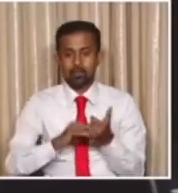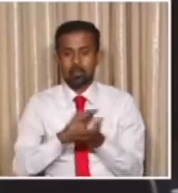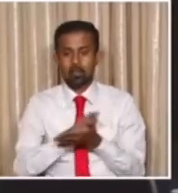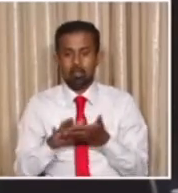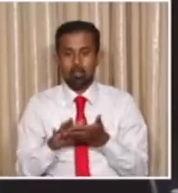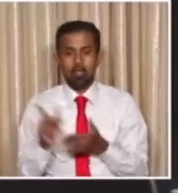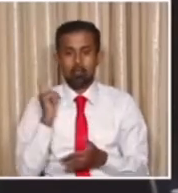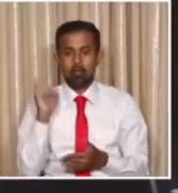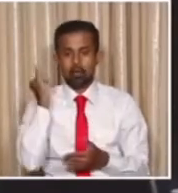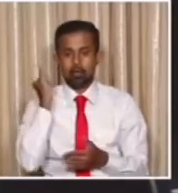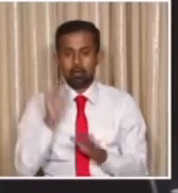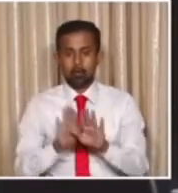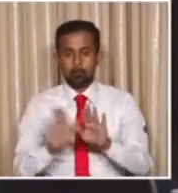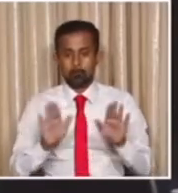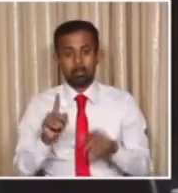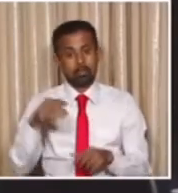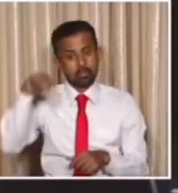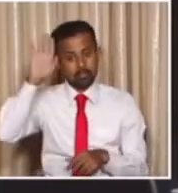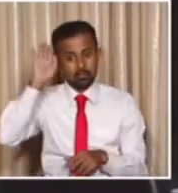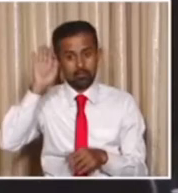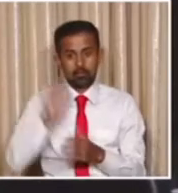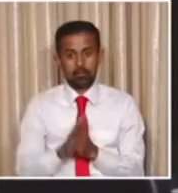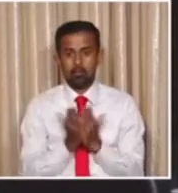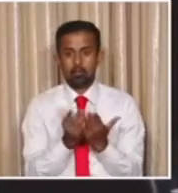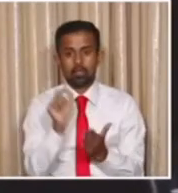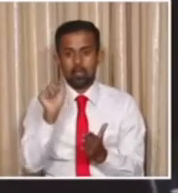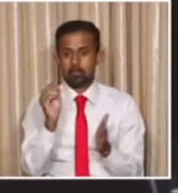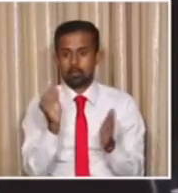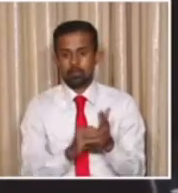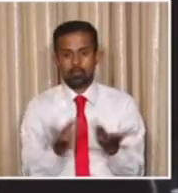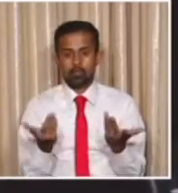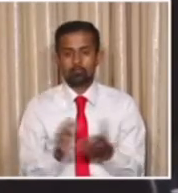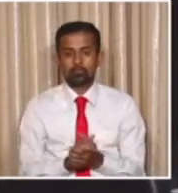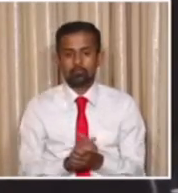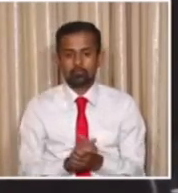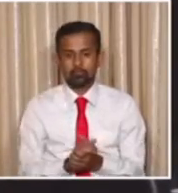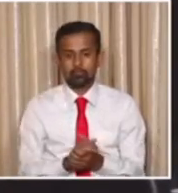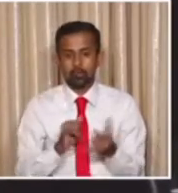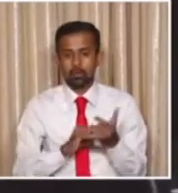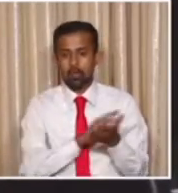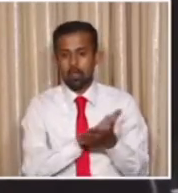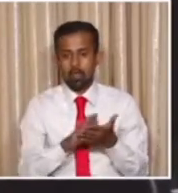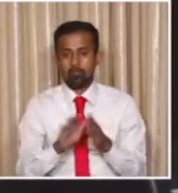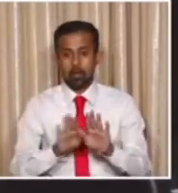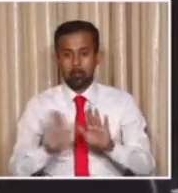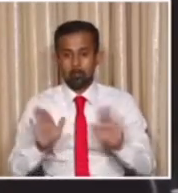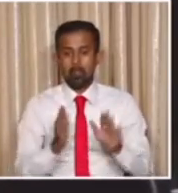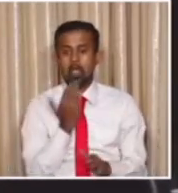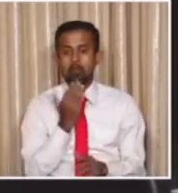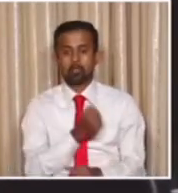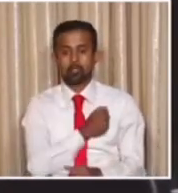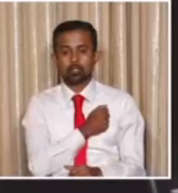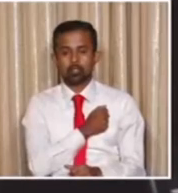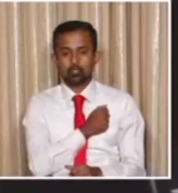සිල්වා හමුදා ප්‍රධානියව මෙහෙව්වේ කාලේ මම පොතේ නම ලියලා නැහැ ශවේන්ද්‍ර සිල්වා මෙහෙව්වේ ඇමරිකන්